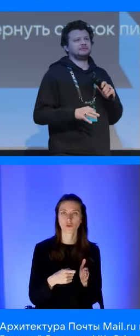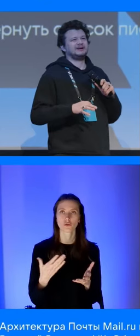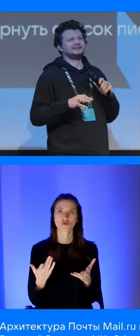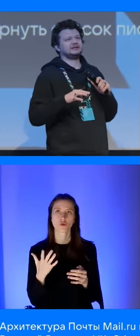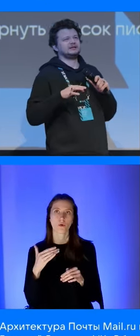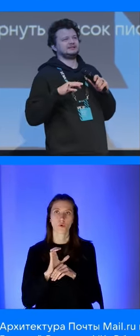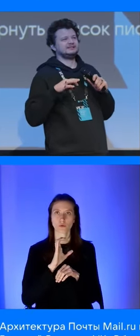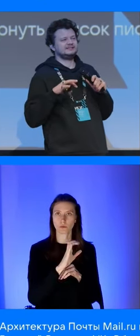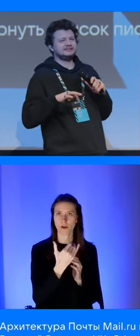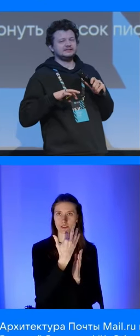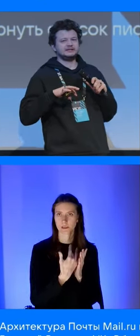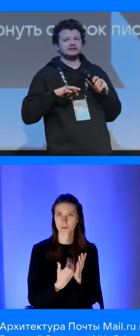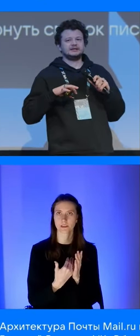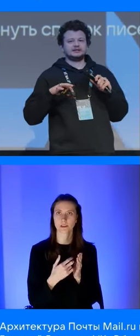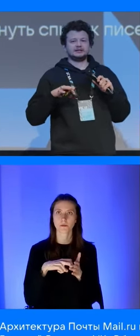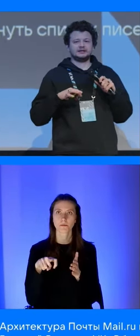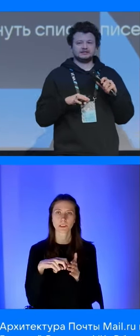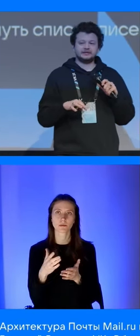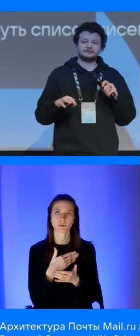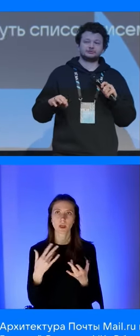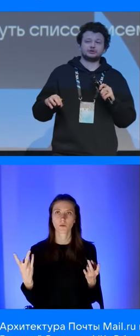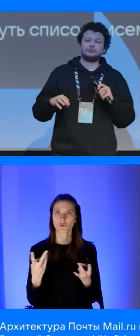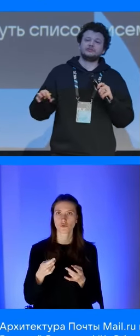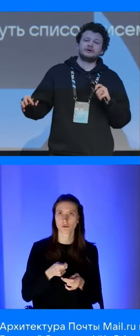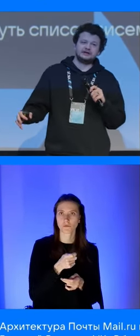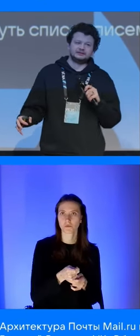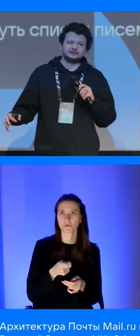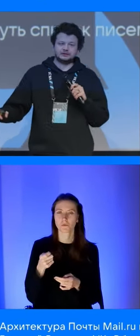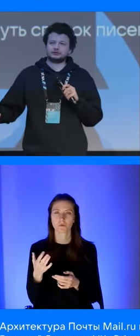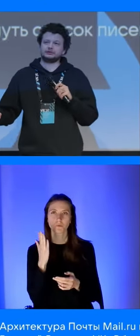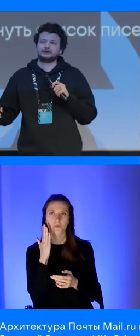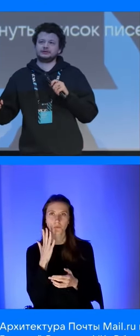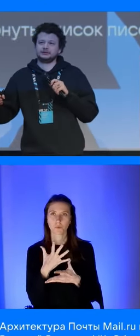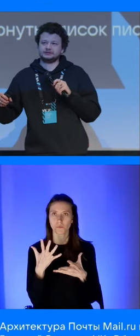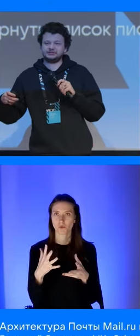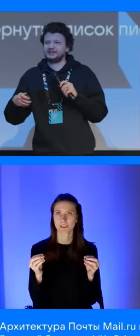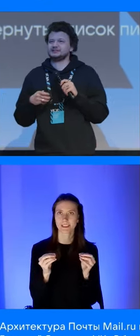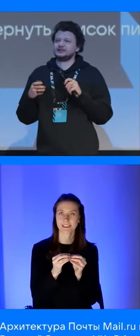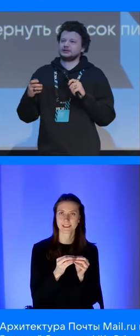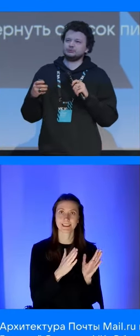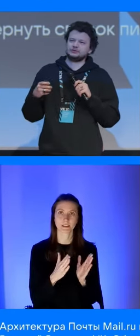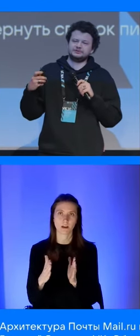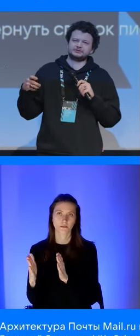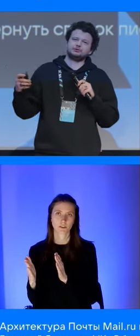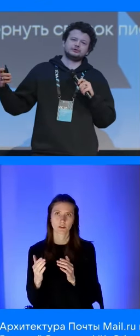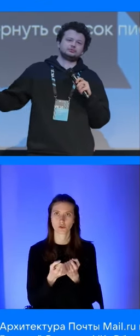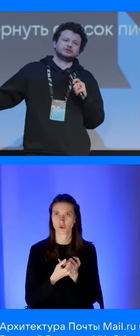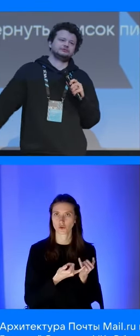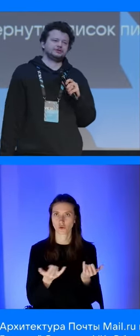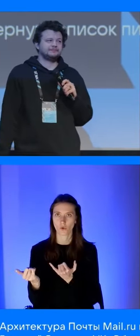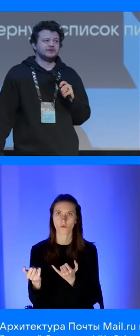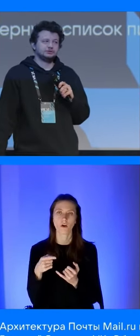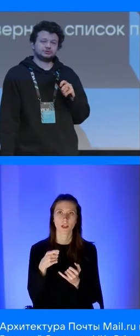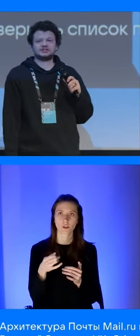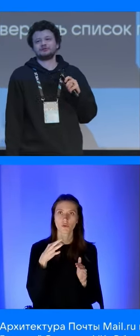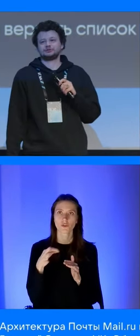в порядка 10 сервисов уже глубокого бэкэнда, которые отвечают за какую-то бизнес-логику уже